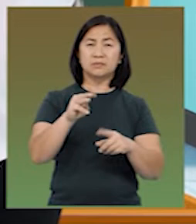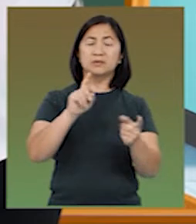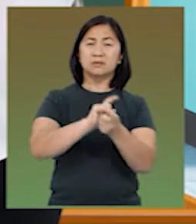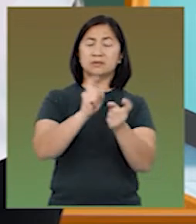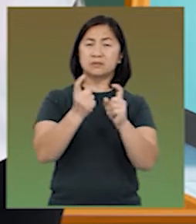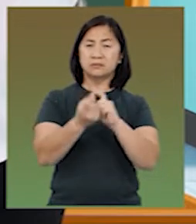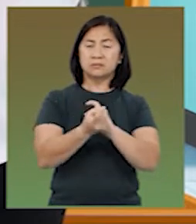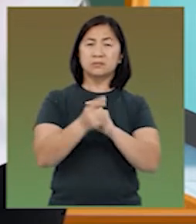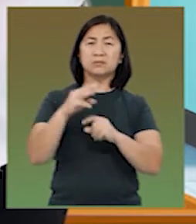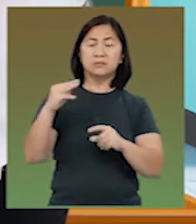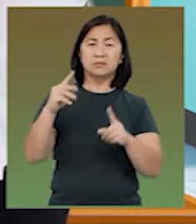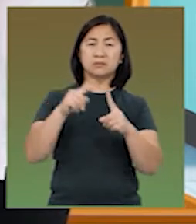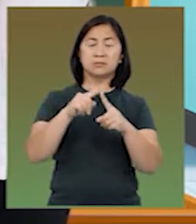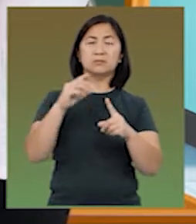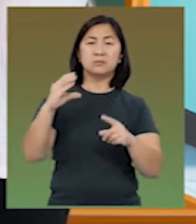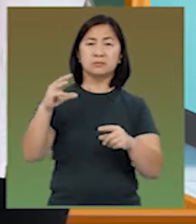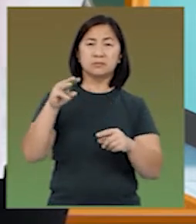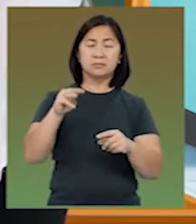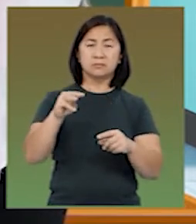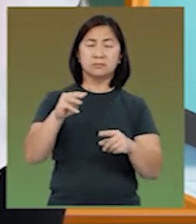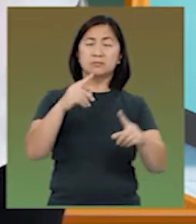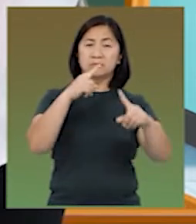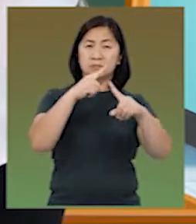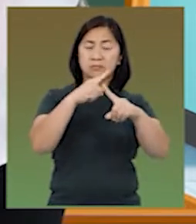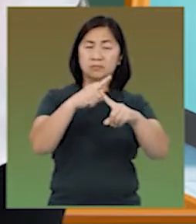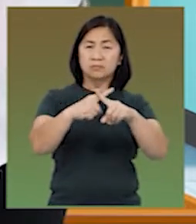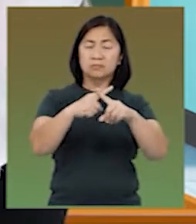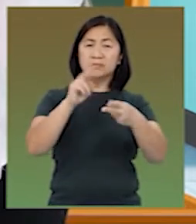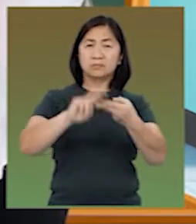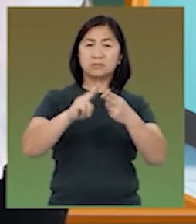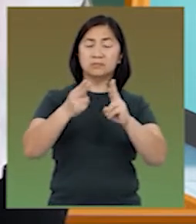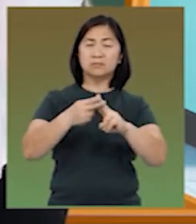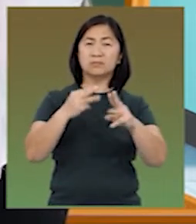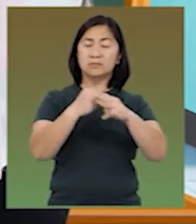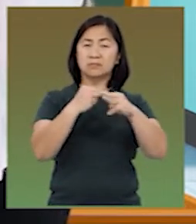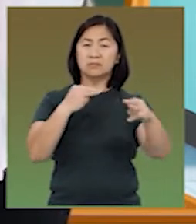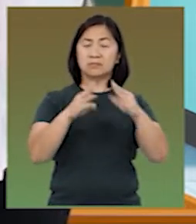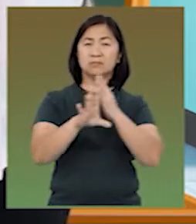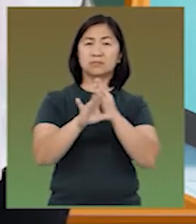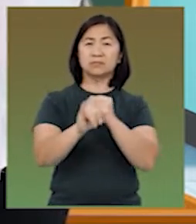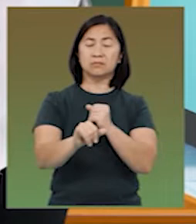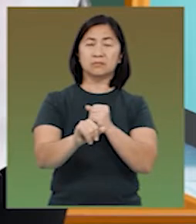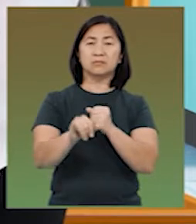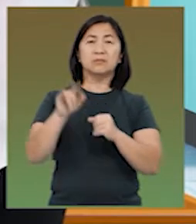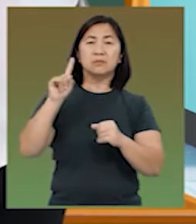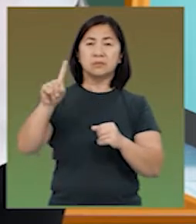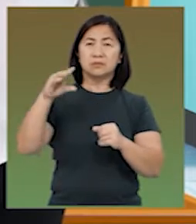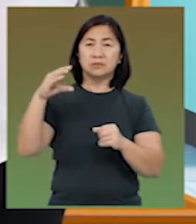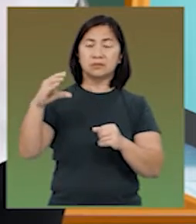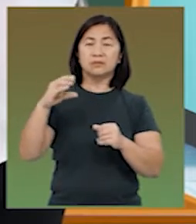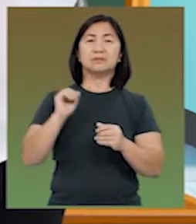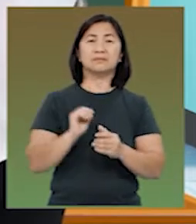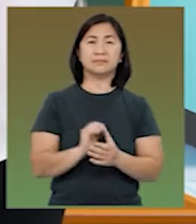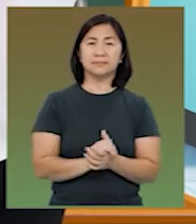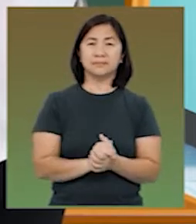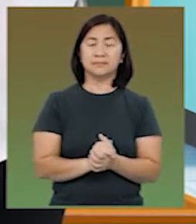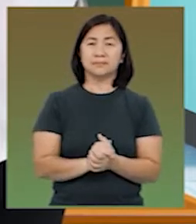To convert meter to centimeter, multiply the number of meters by